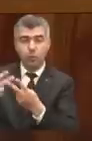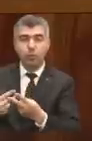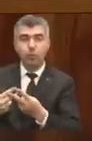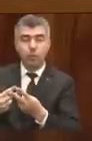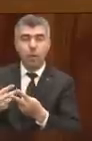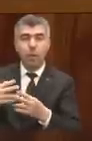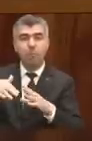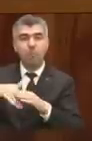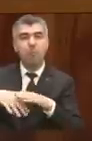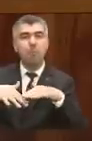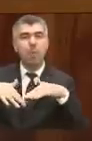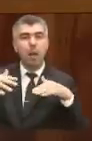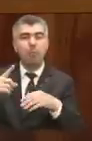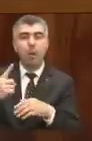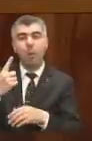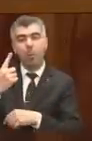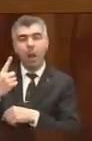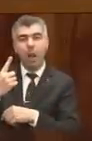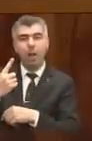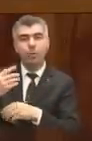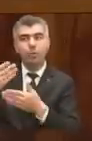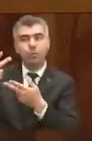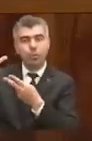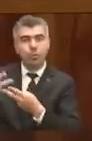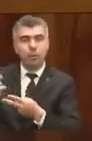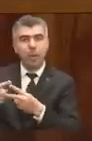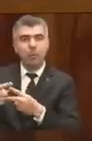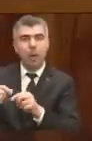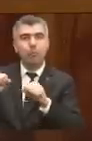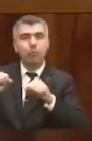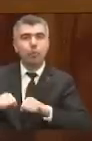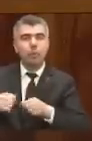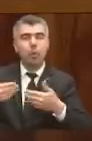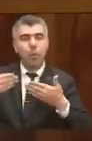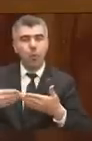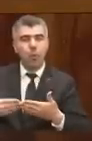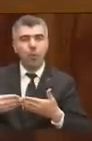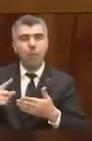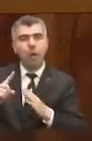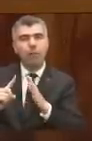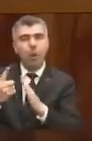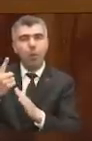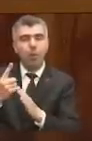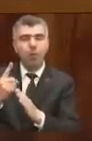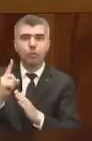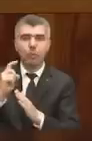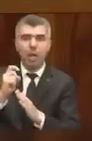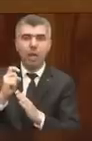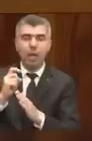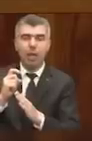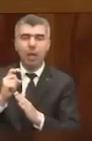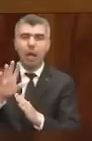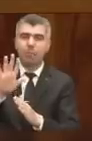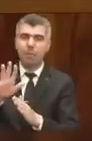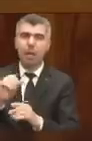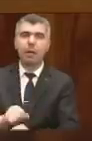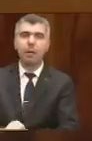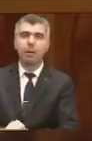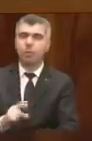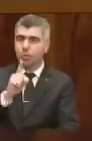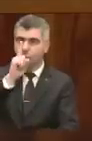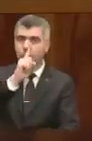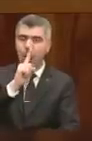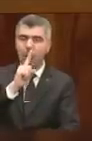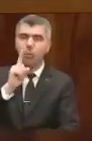مره في كل شهر لكل مجلس مزيان جيتو اليوم في البدايه ديال شهر ماي نتمنى